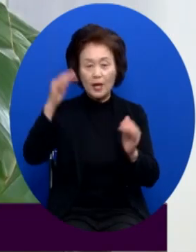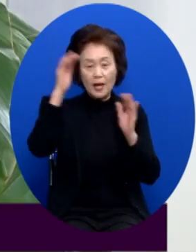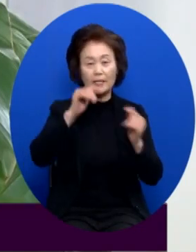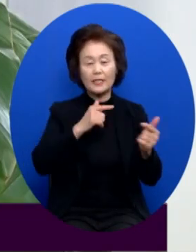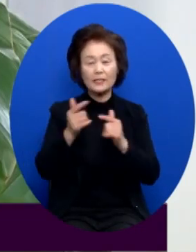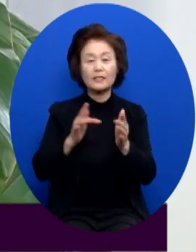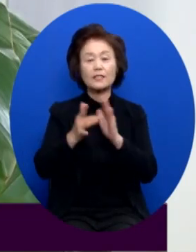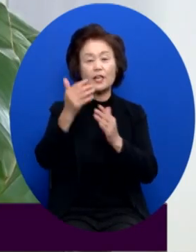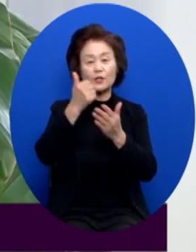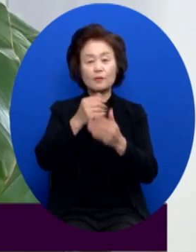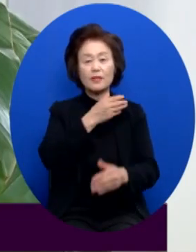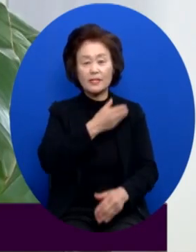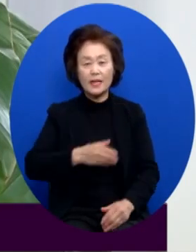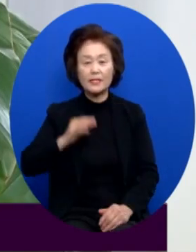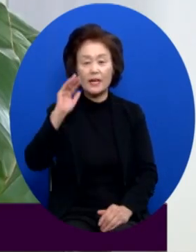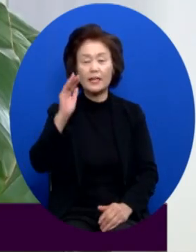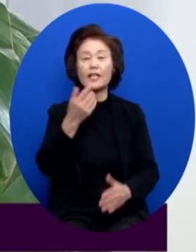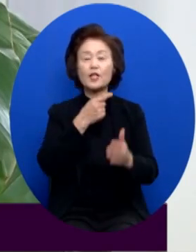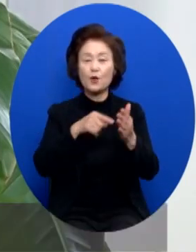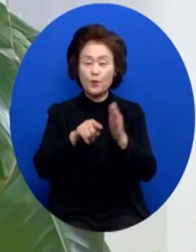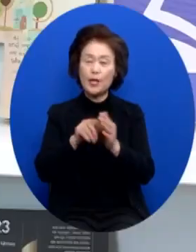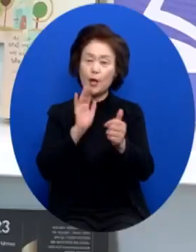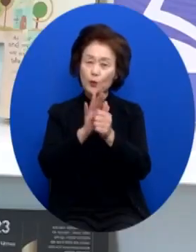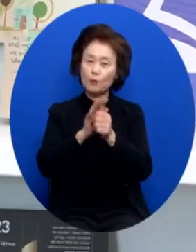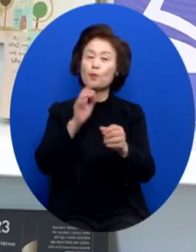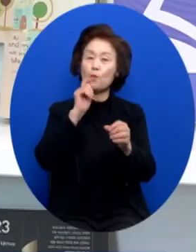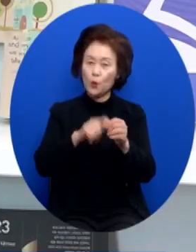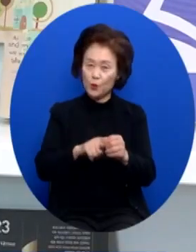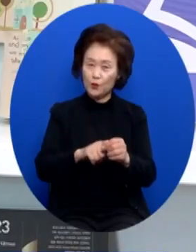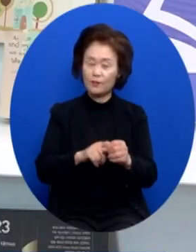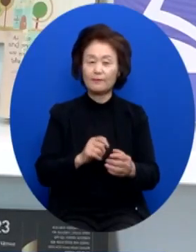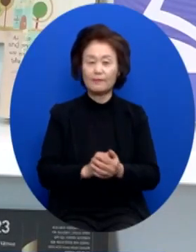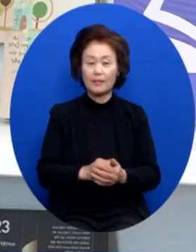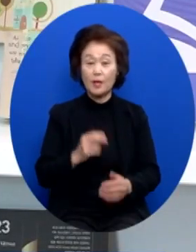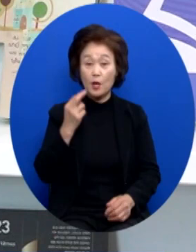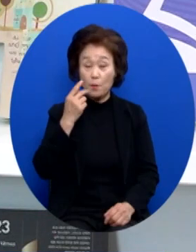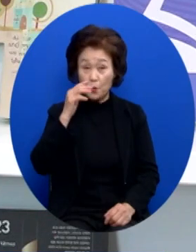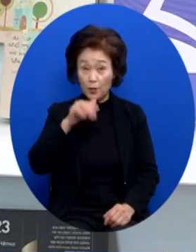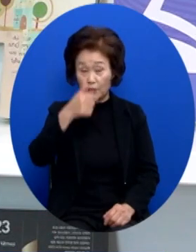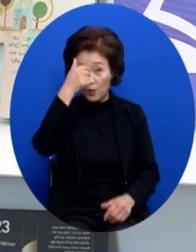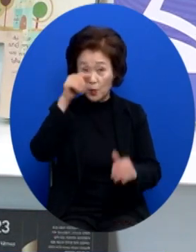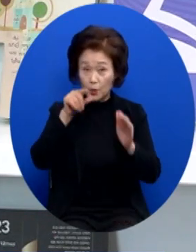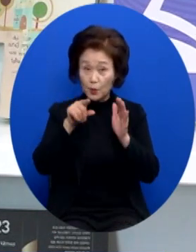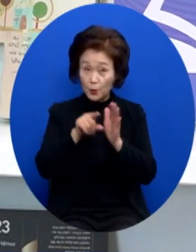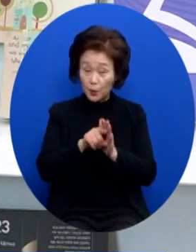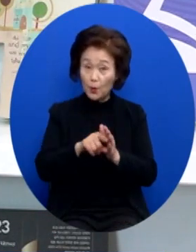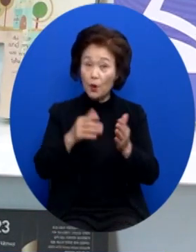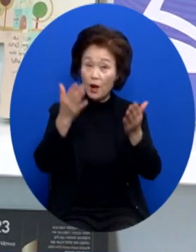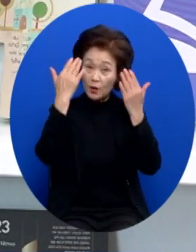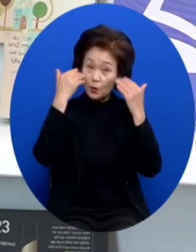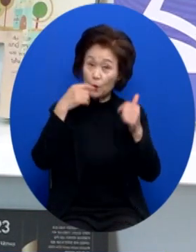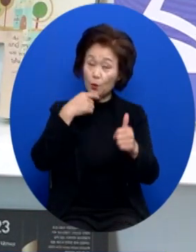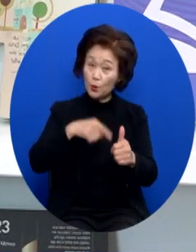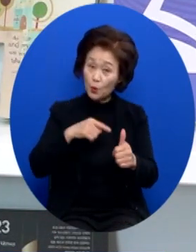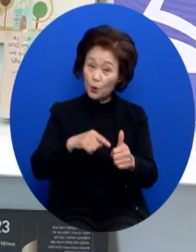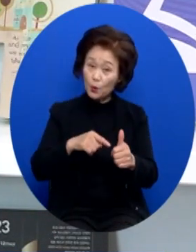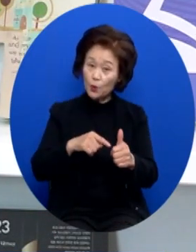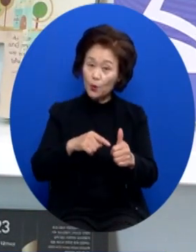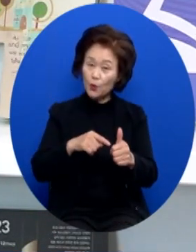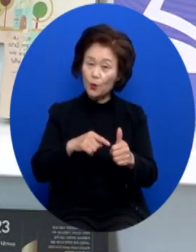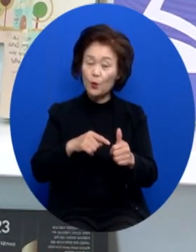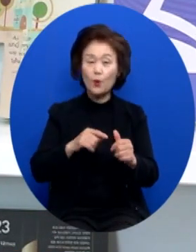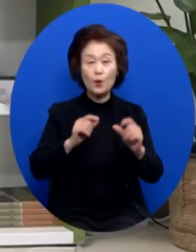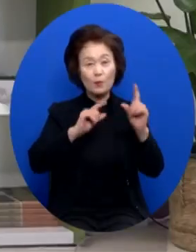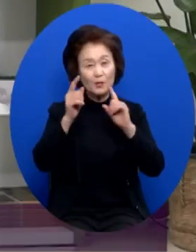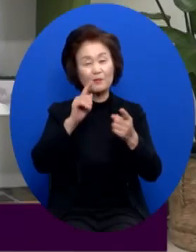be inspired to be followers of Jesus Christ. 미국에서의 기독교학교 교육 현황에 대해서 설명을